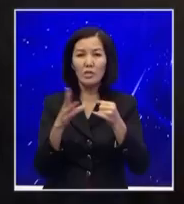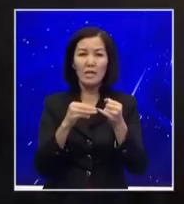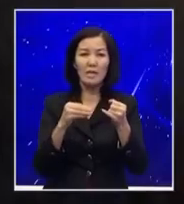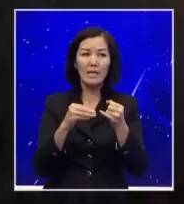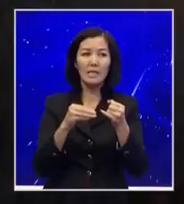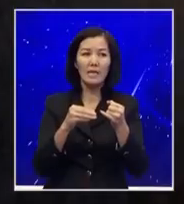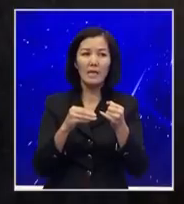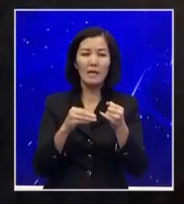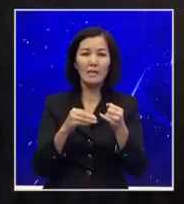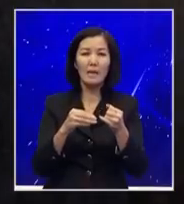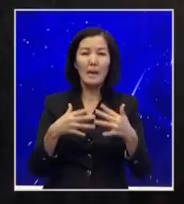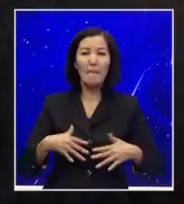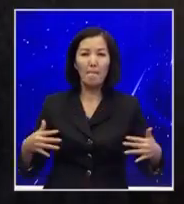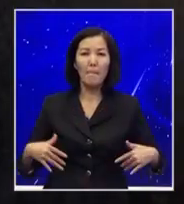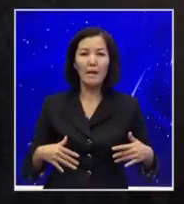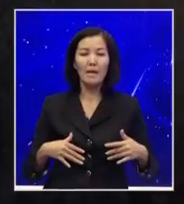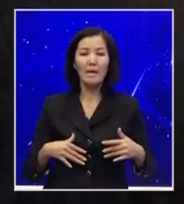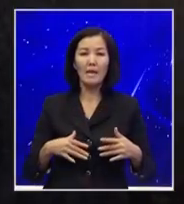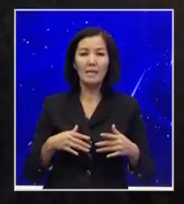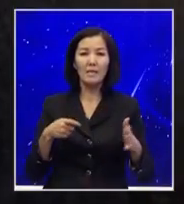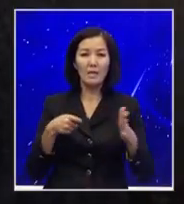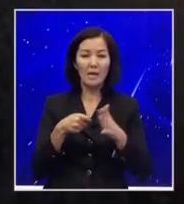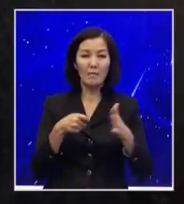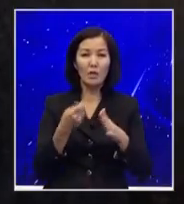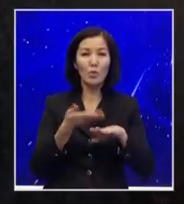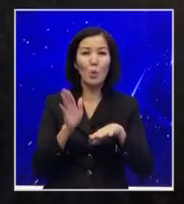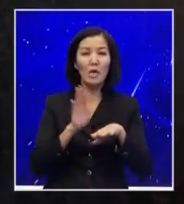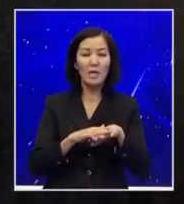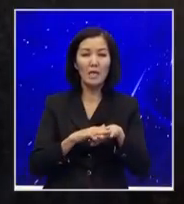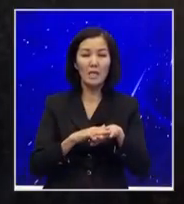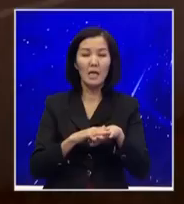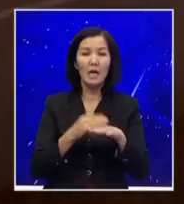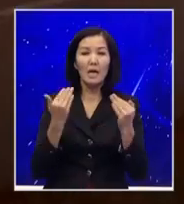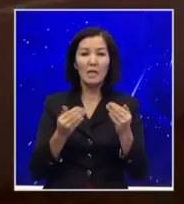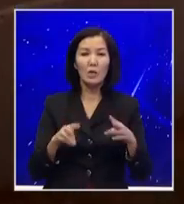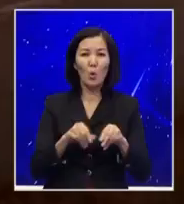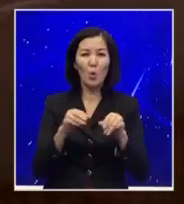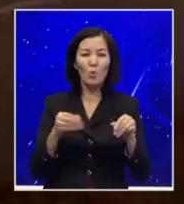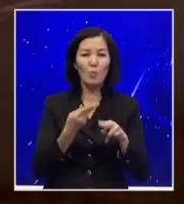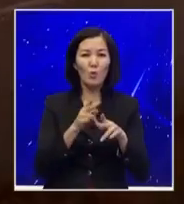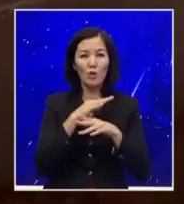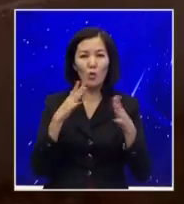шақтар пайда болып, малға азық табу қиындап кетті. Жағдайды құмды дауыл ушықтыра түсуде. Үкімет